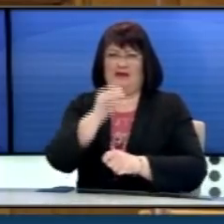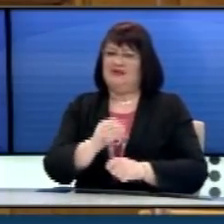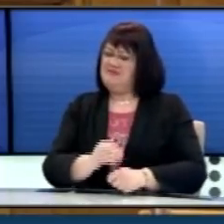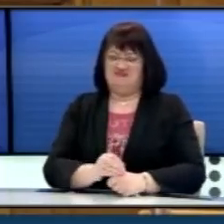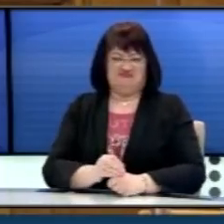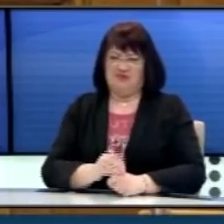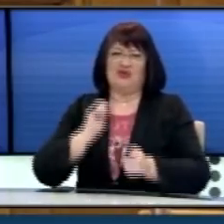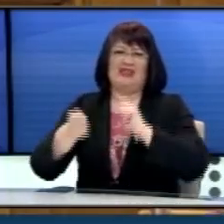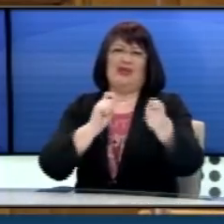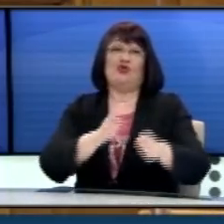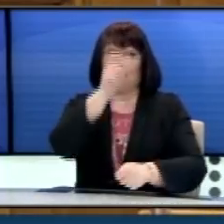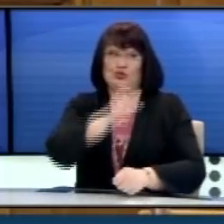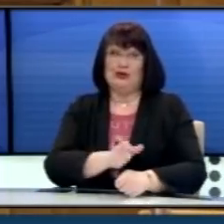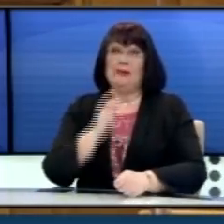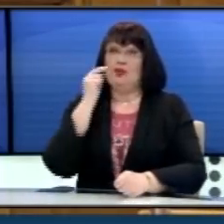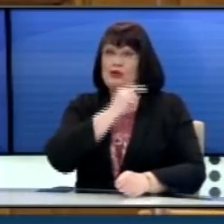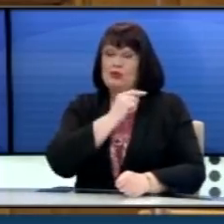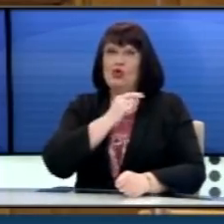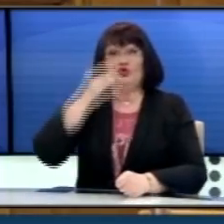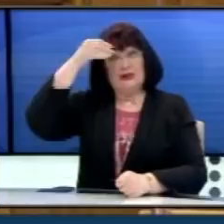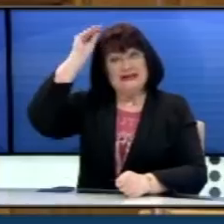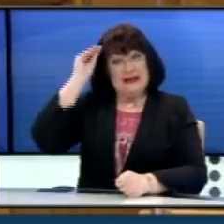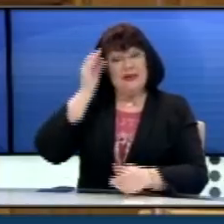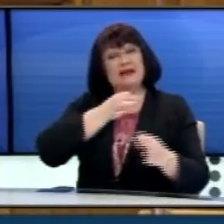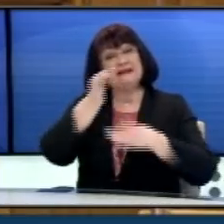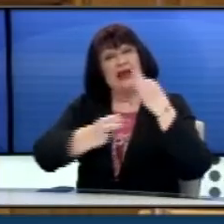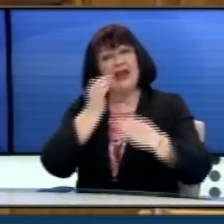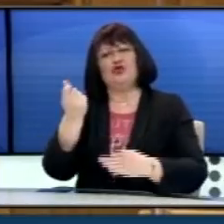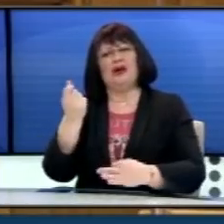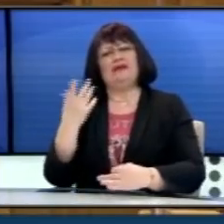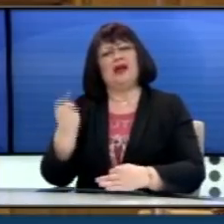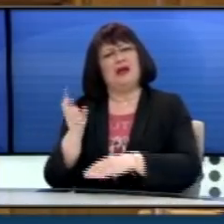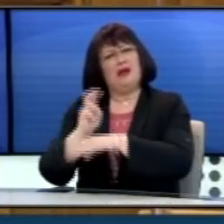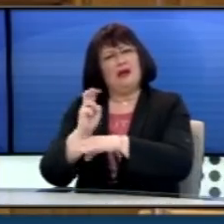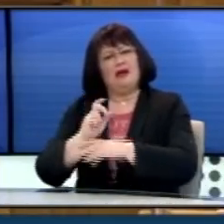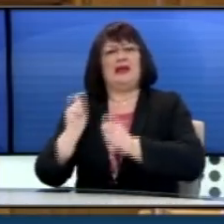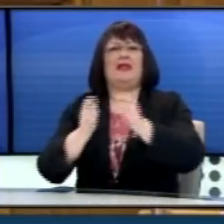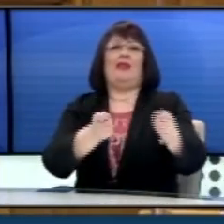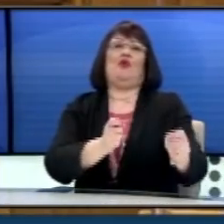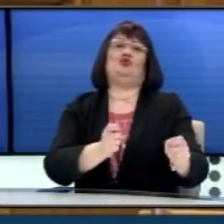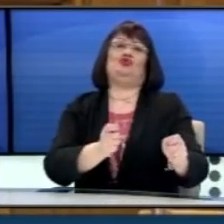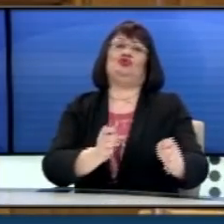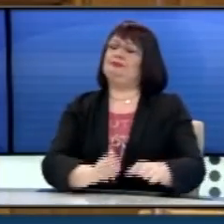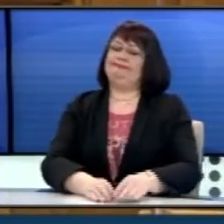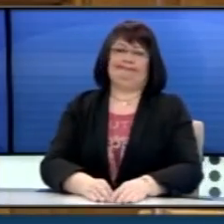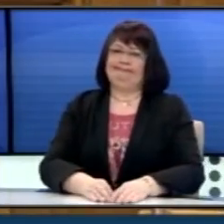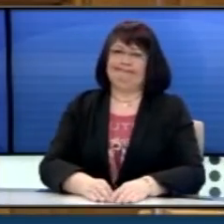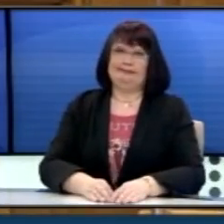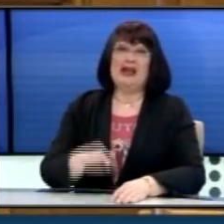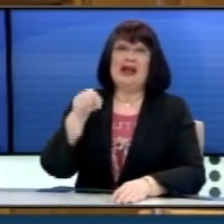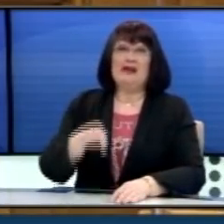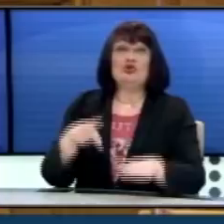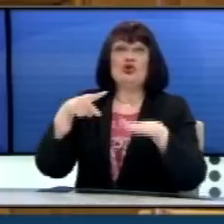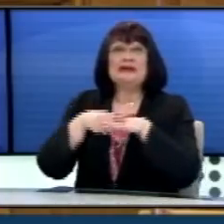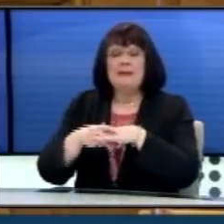παρουσιάζει έτσι. Ούτε ο Πρωθυπουργός, ούτε ο Αρχηγός της Αξιωματικής Αντιπολίτευσης, ούτε κανένας από τους υπερασπιστές του. Πρόκειται